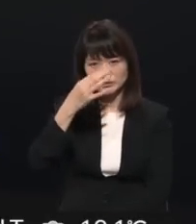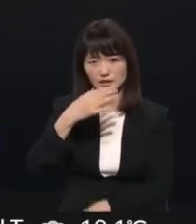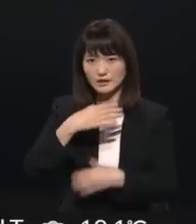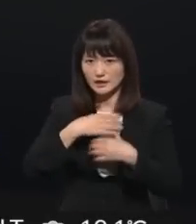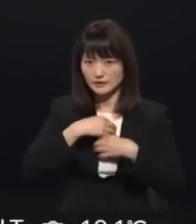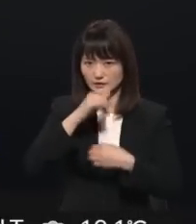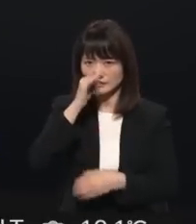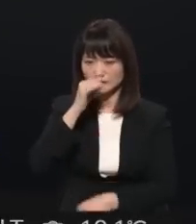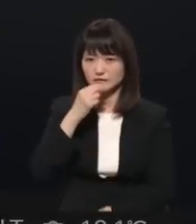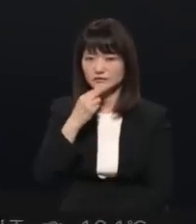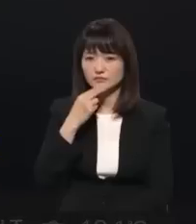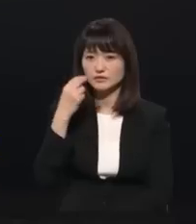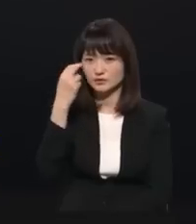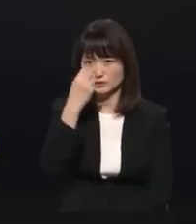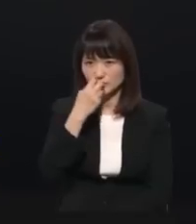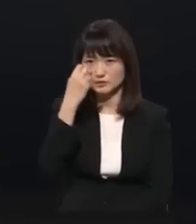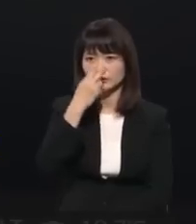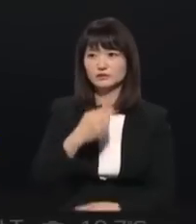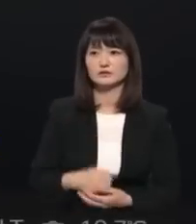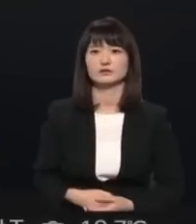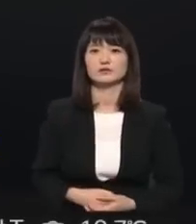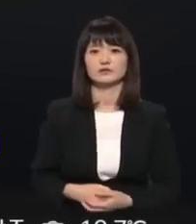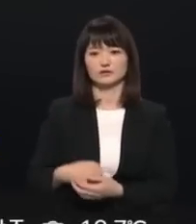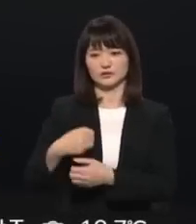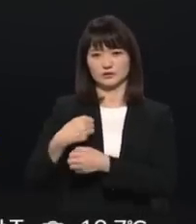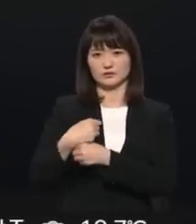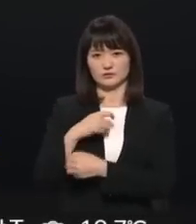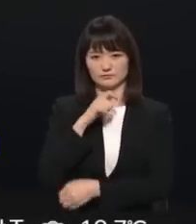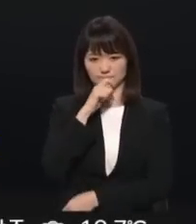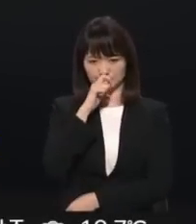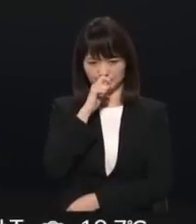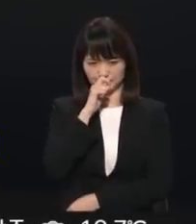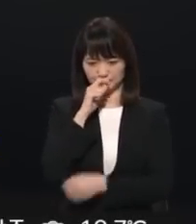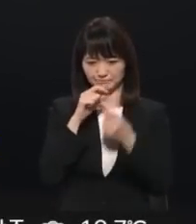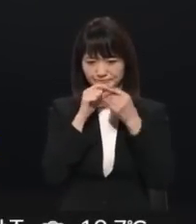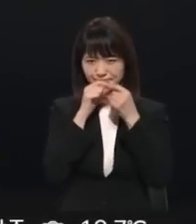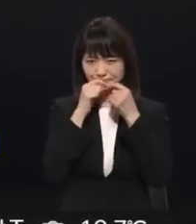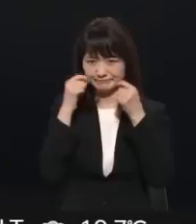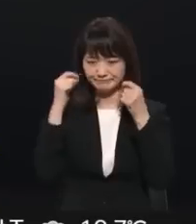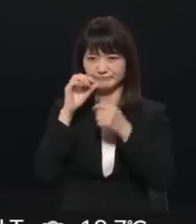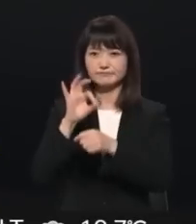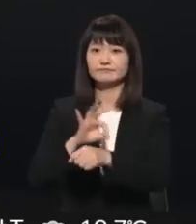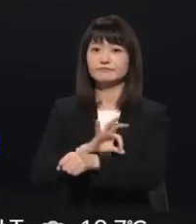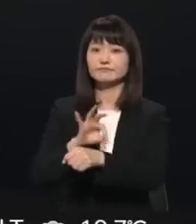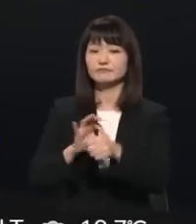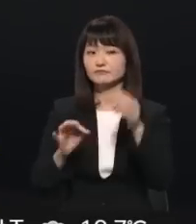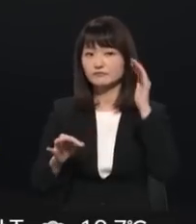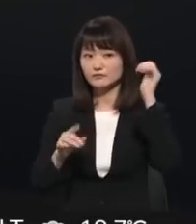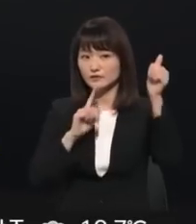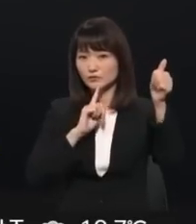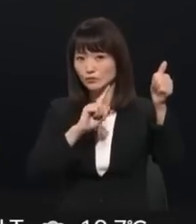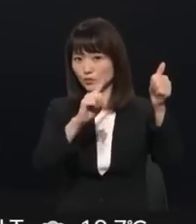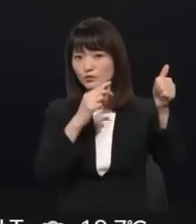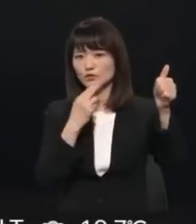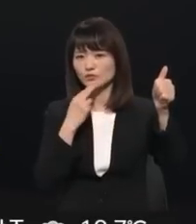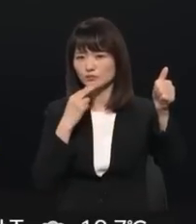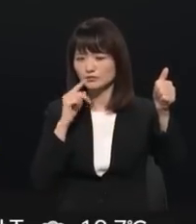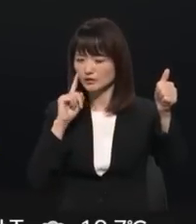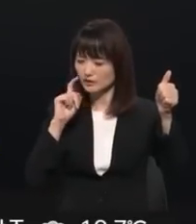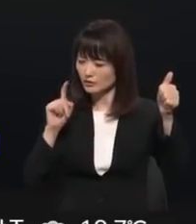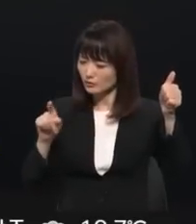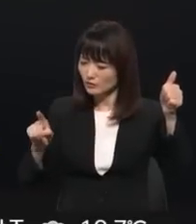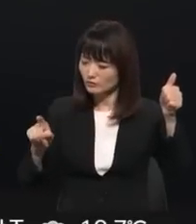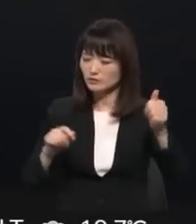번째는 10시간 동안 군이 입을 꾹 다물고 있었어요. 그리고 대통령에게도 보고가 이루어지지 않았다 이런 의혹도 지금 제기돼 있습니다. 예.